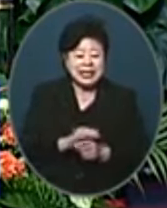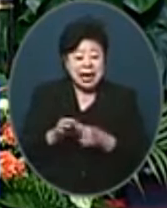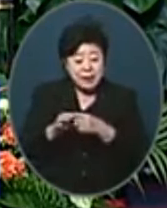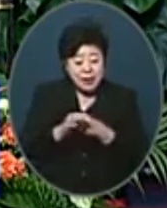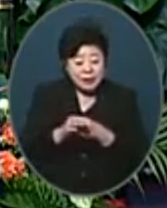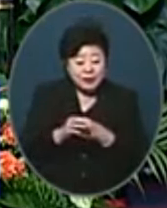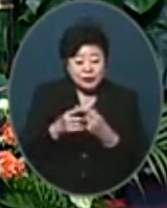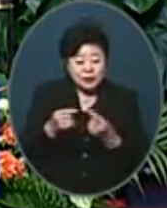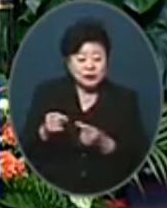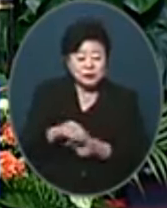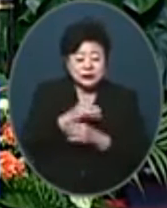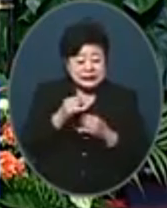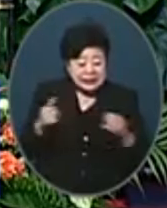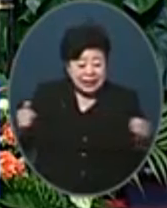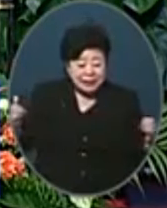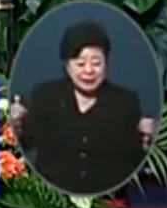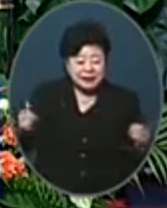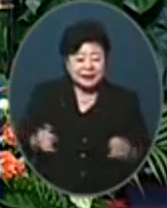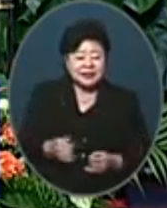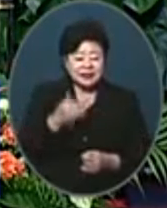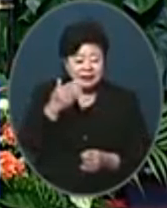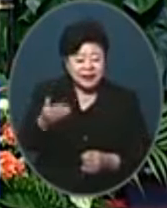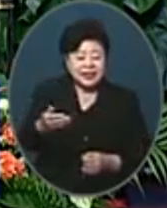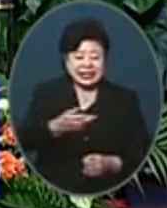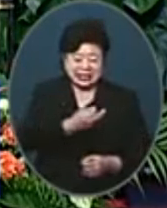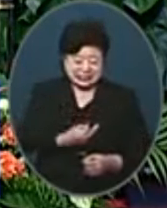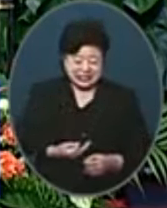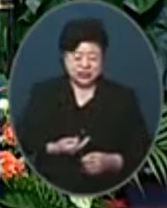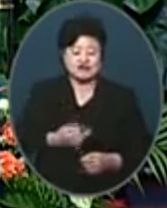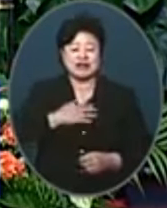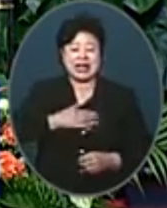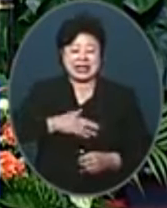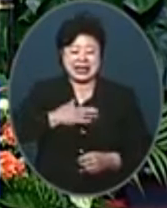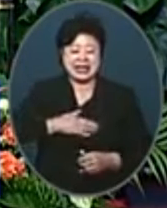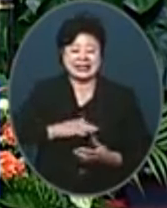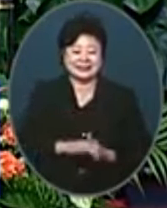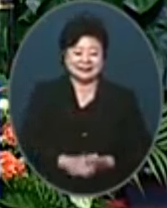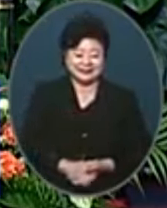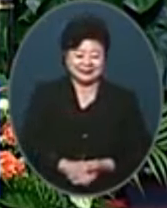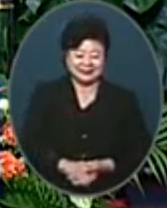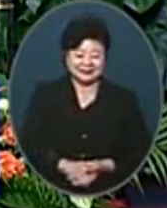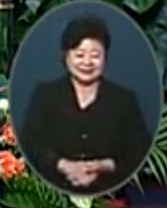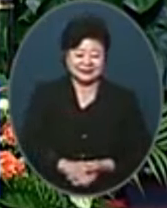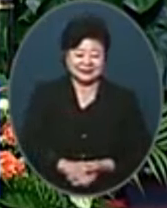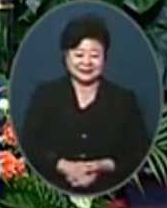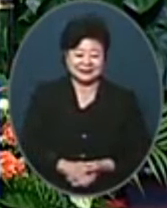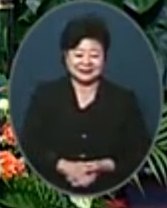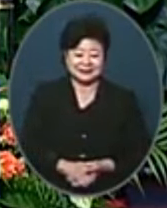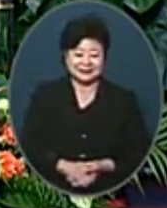사랑하면 이로써 모든 사람이 너희가 내 제자인 줄 알리라.